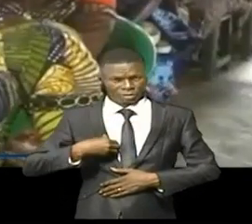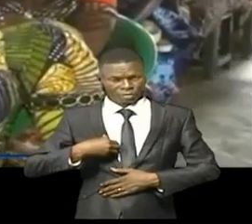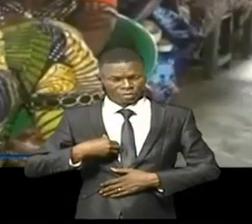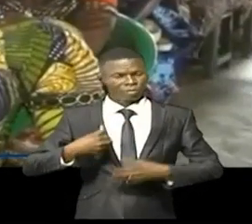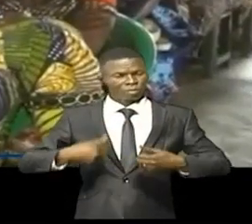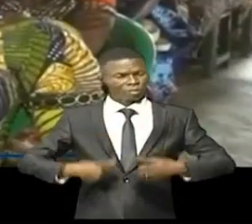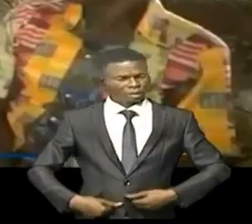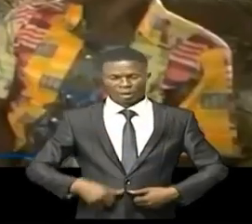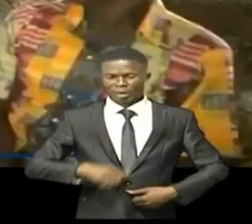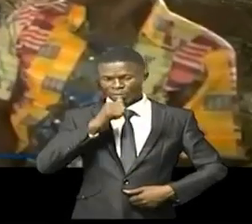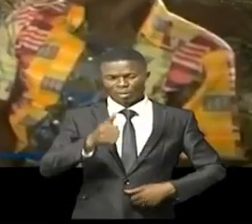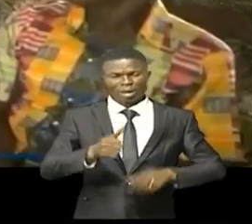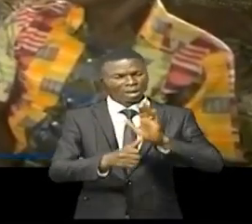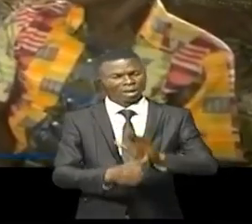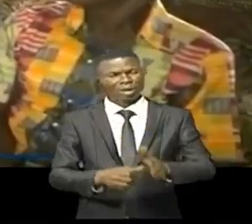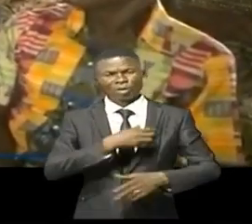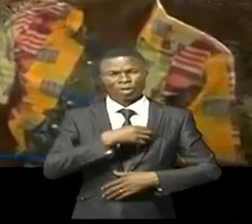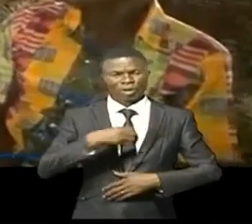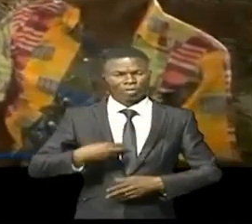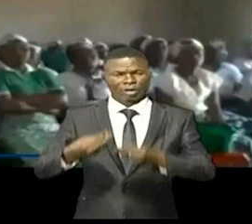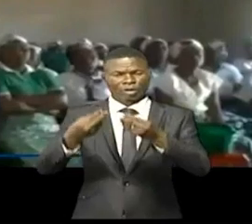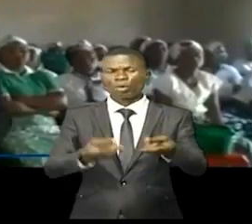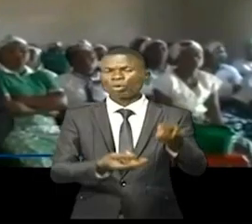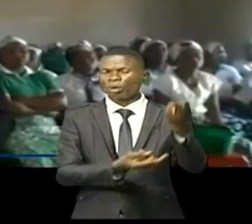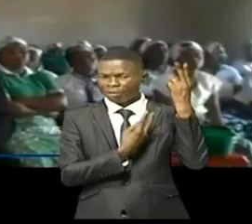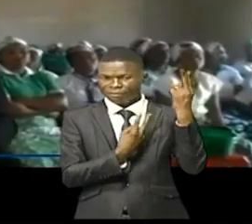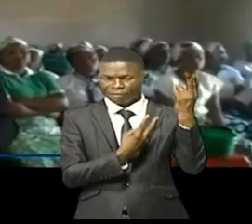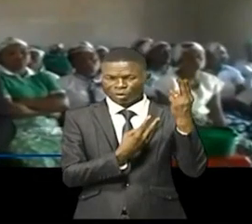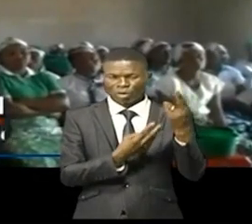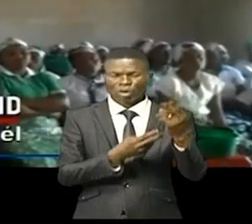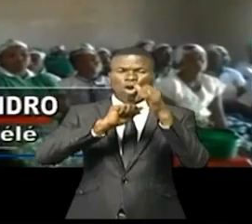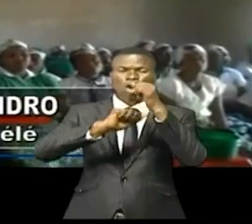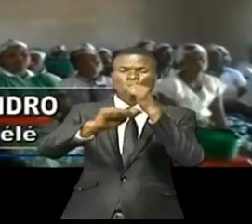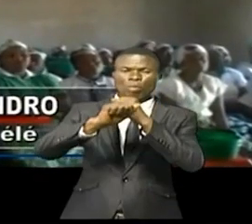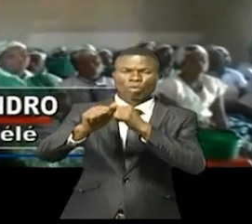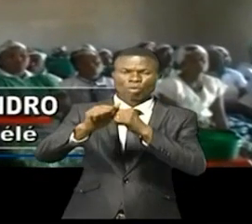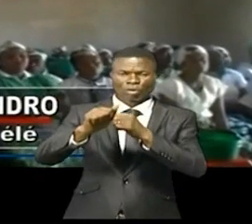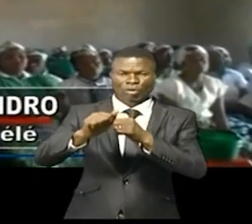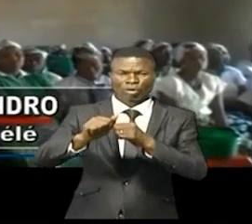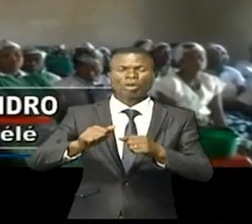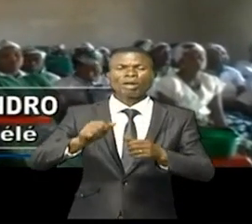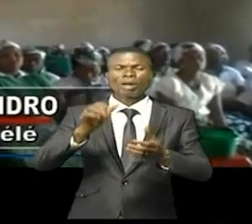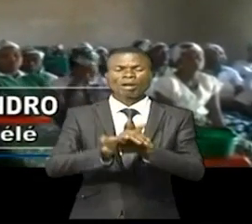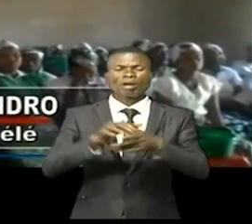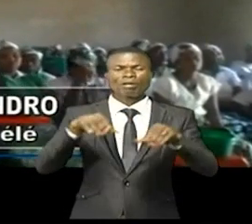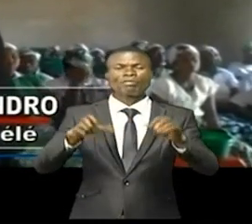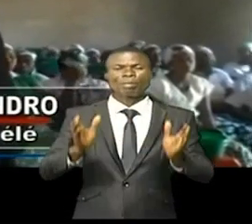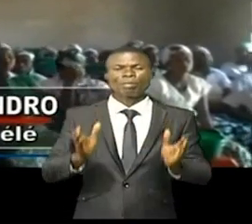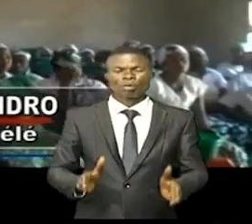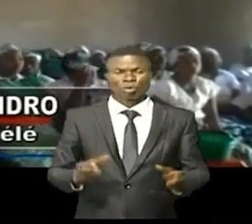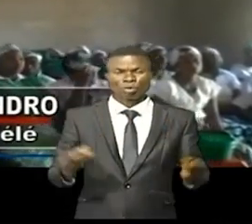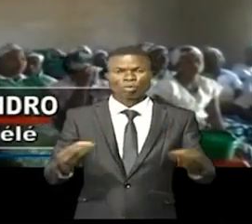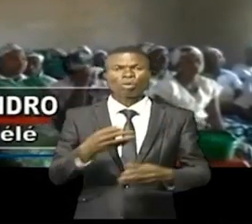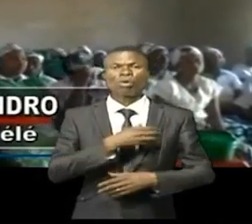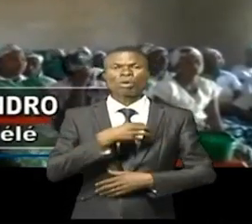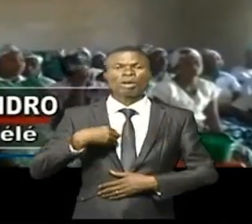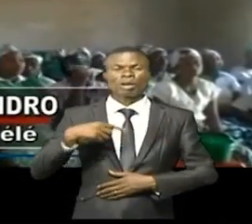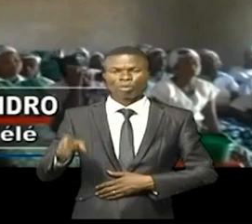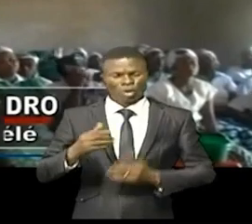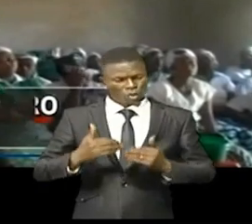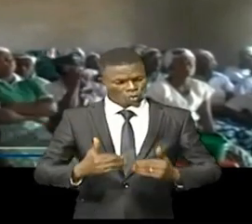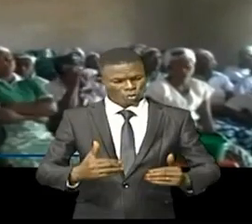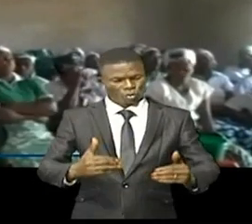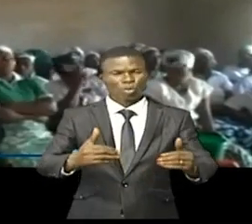les moyens pour valoriser et promouvoir la femme congolaise afin que celle-ci contribue